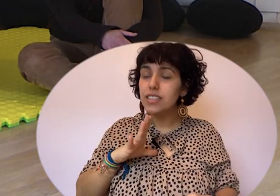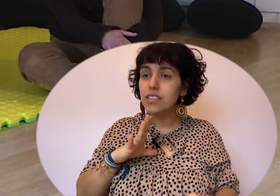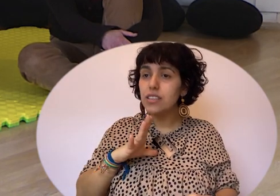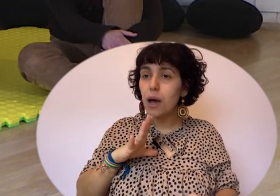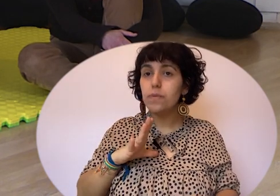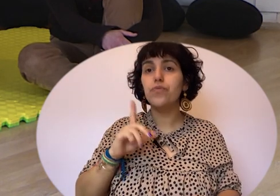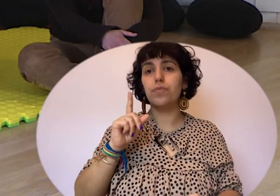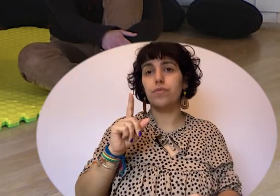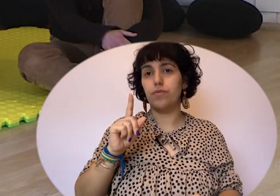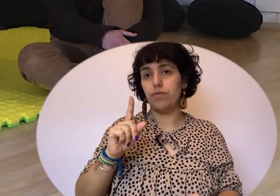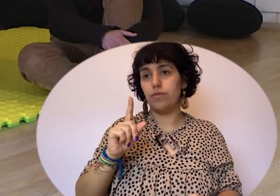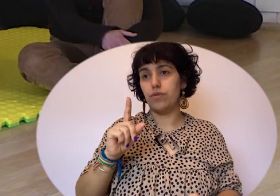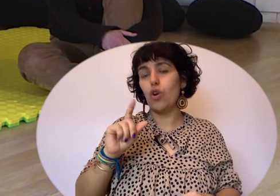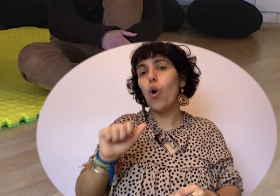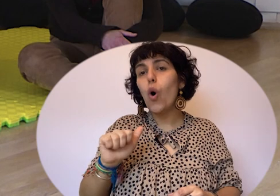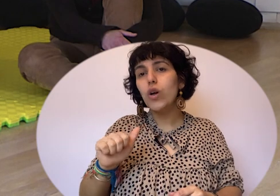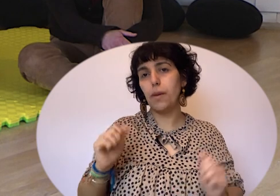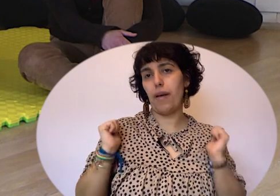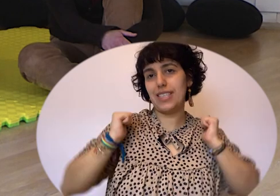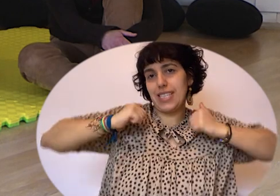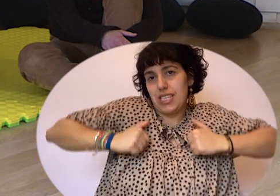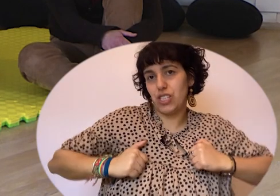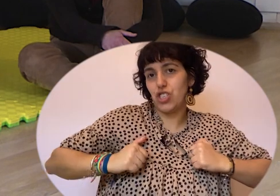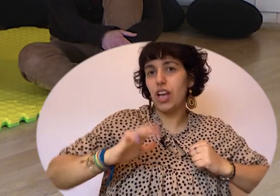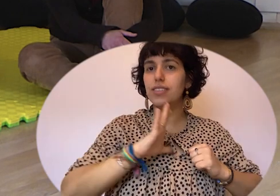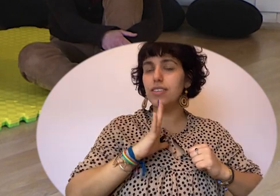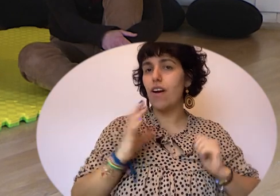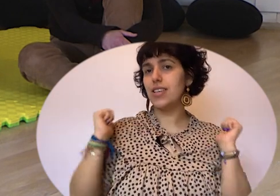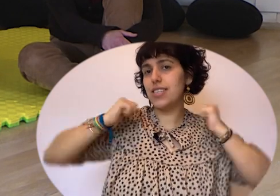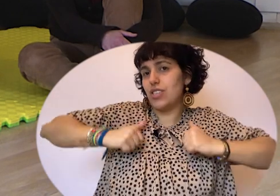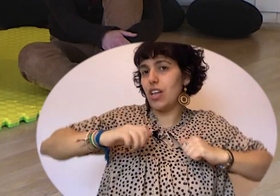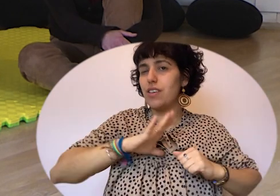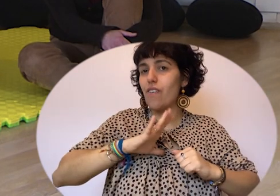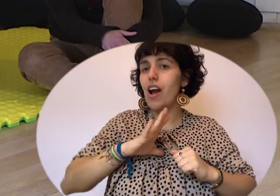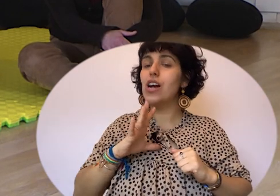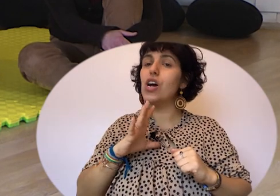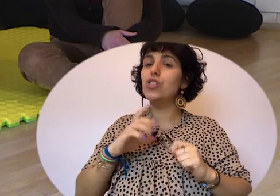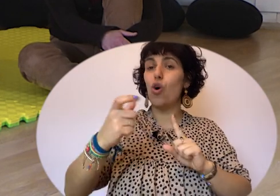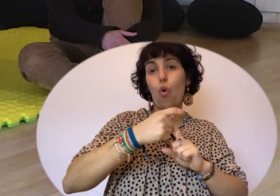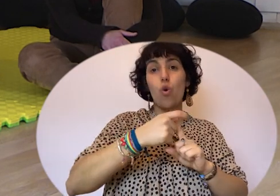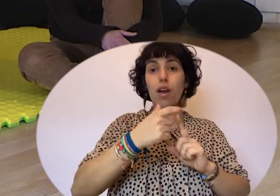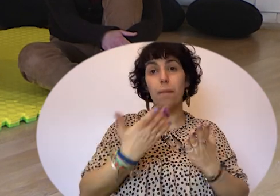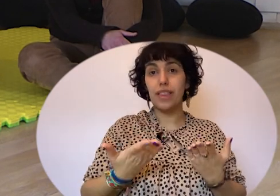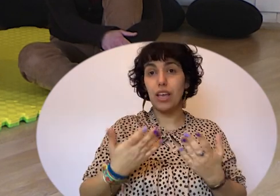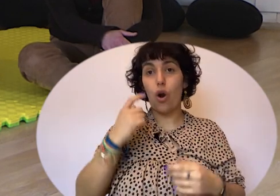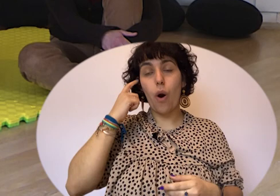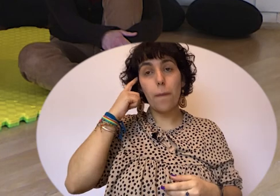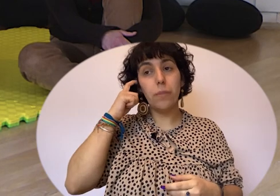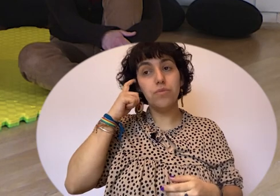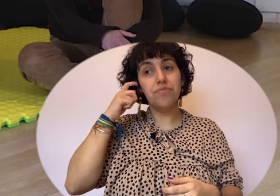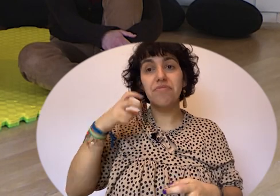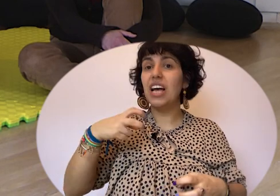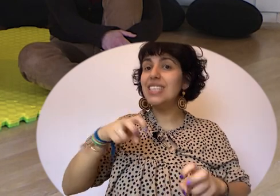şey Eğer bıçak ya da silah gibi şeyler varsa daha çok bıçak varsa da bir sırt çantası bile çok işlevli bir korunma